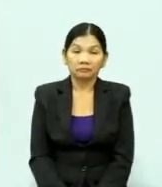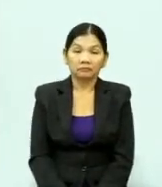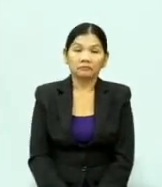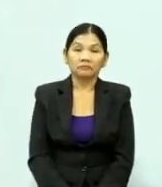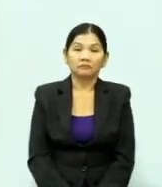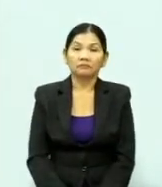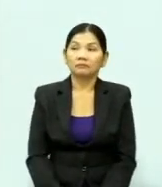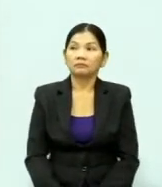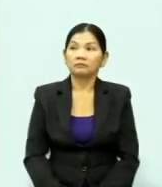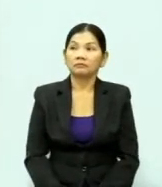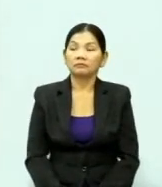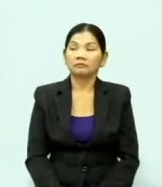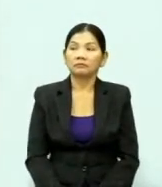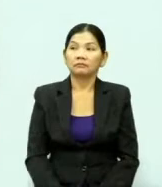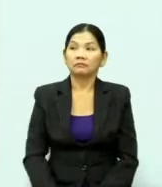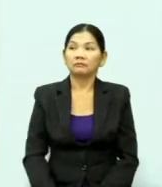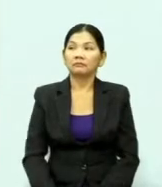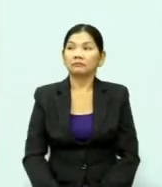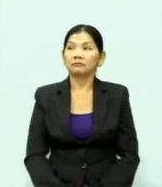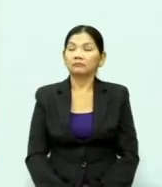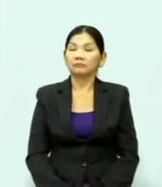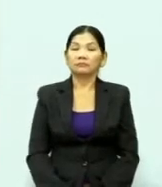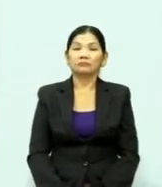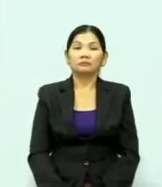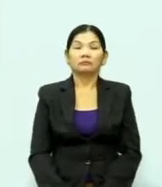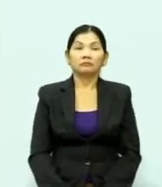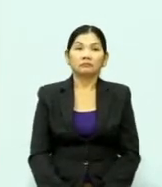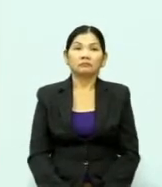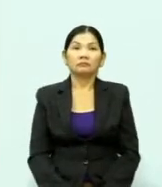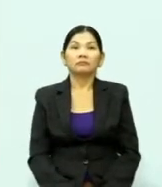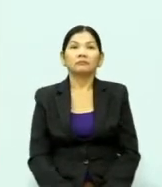cha bần to tiệt con